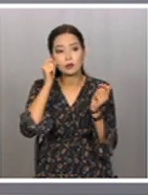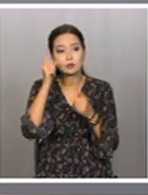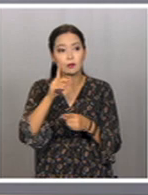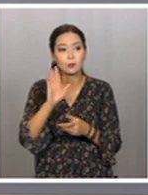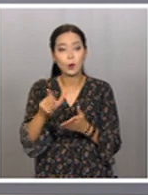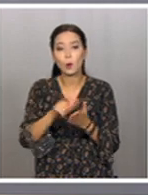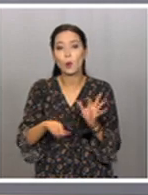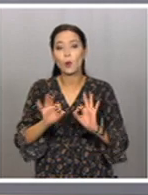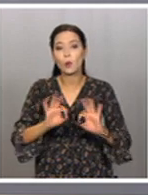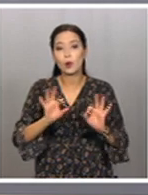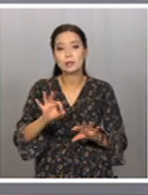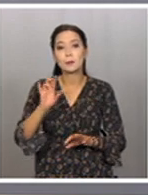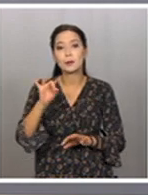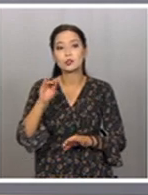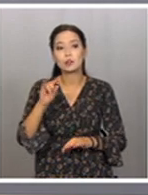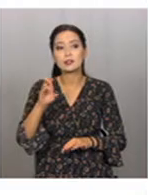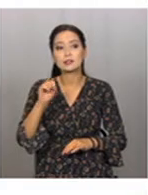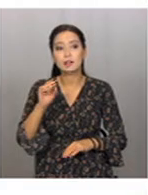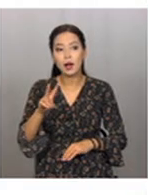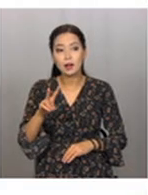танысыңыздар. Біржан Сал Қожағұлұлы